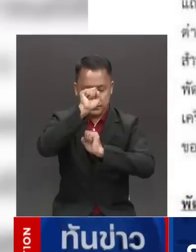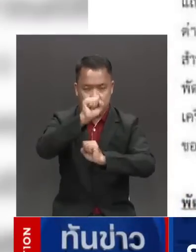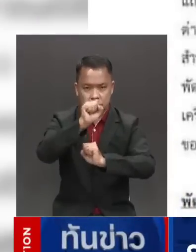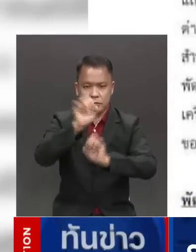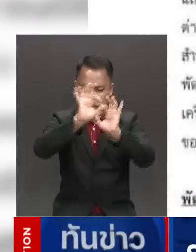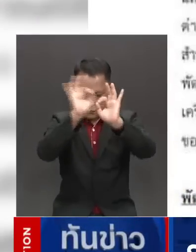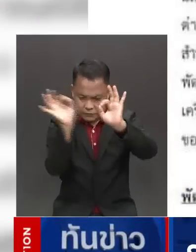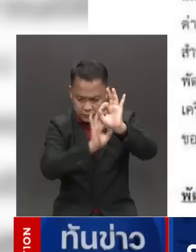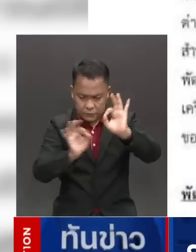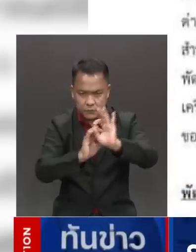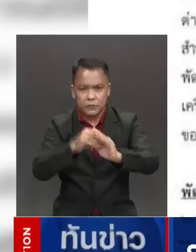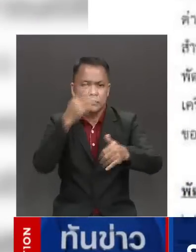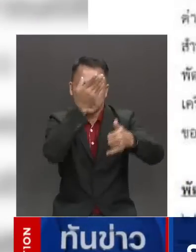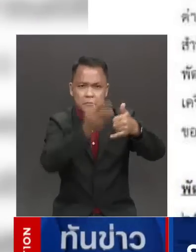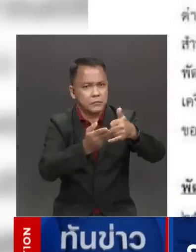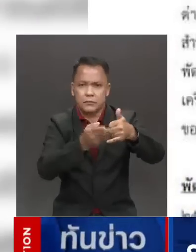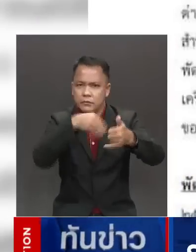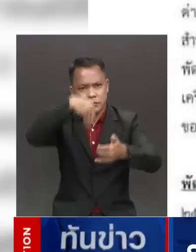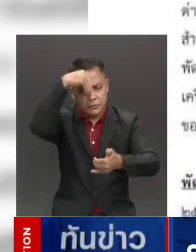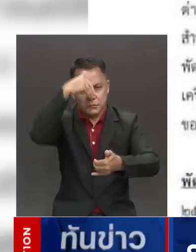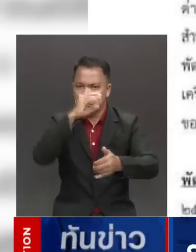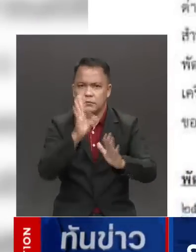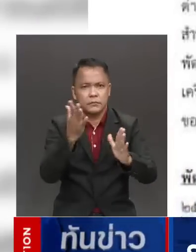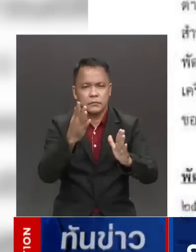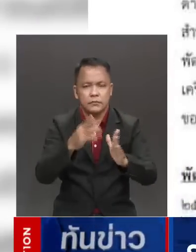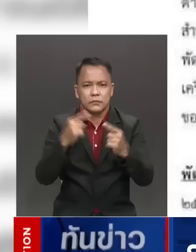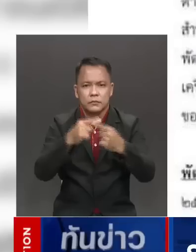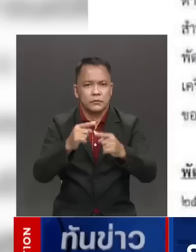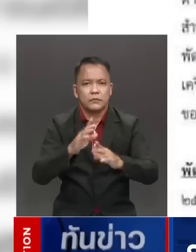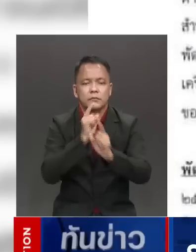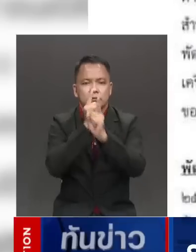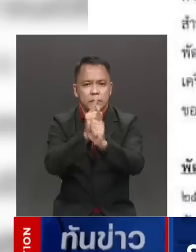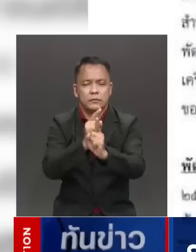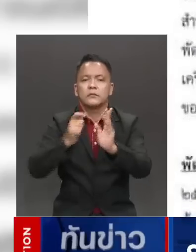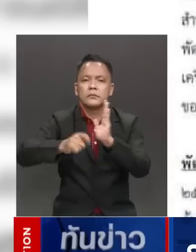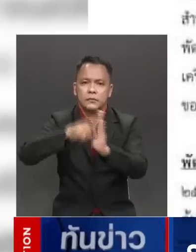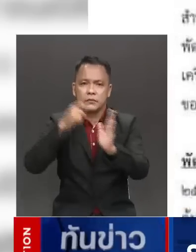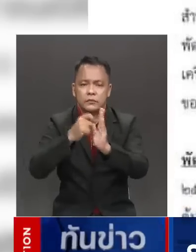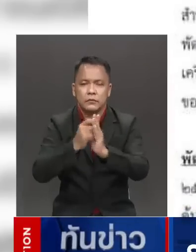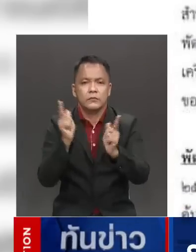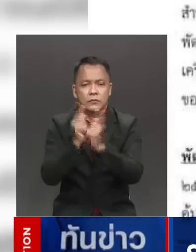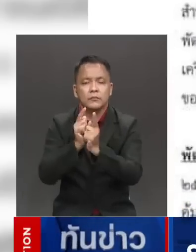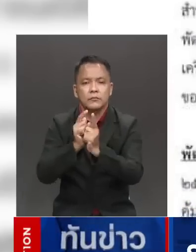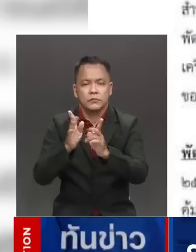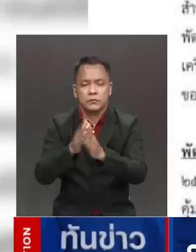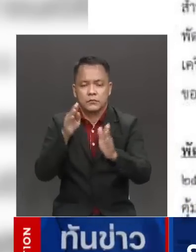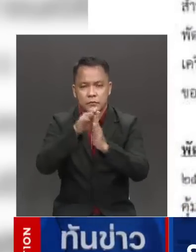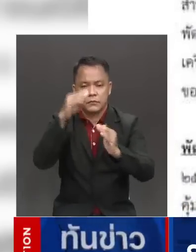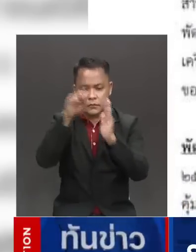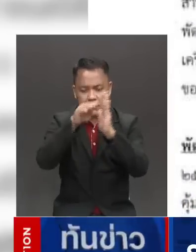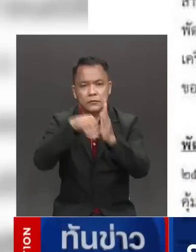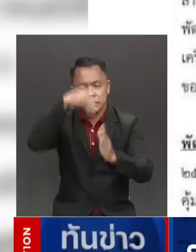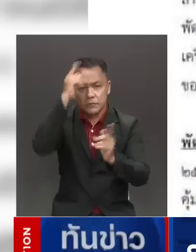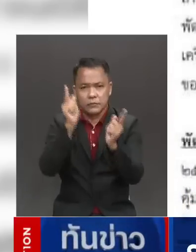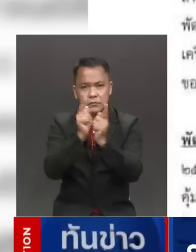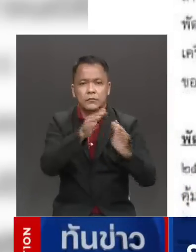ศก็คือหยกไม่มีสภาพการเป็นนักเรียนเนื่องจากไม่ปฏิบัติตามเงื่อนไขในการมอบตัวที่กำหนดให้นักเรียนทุกคนต้องม